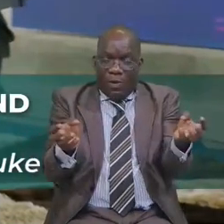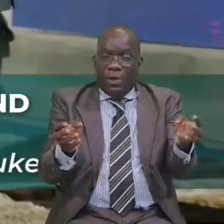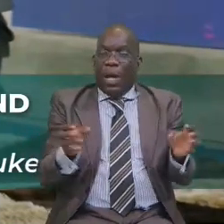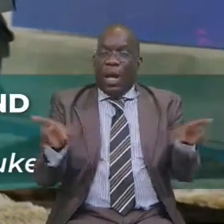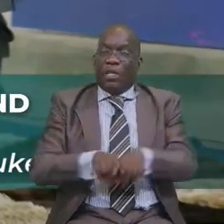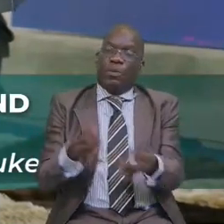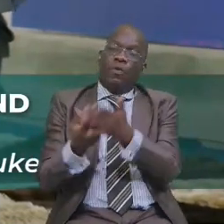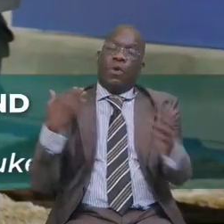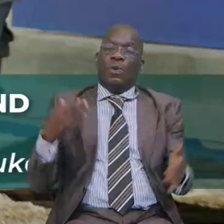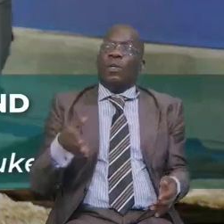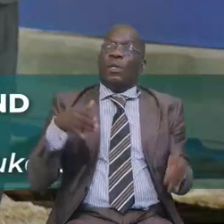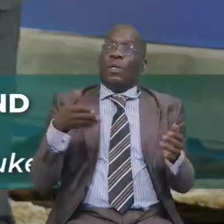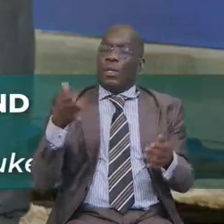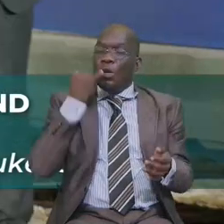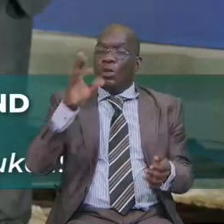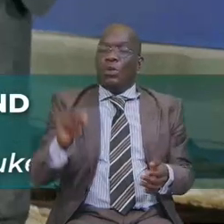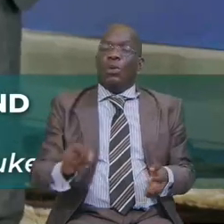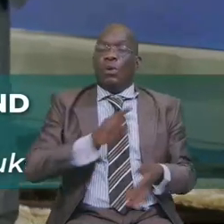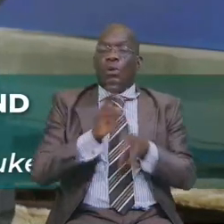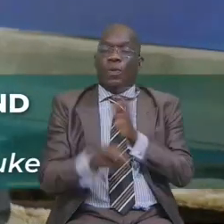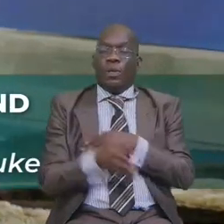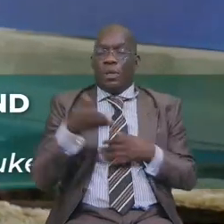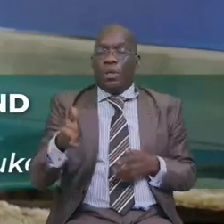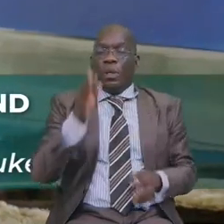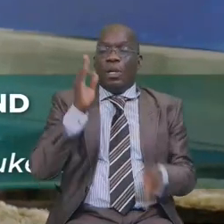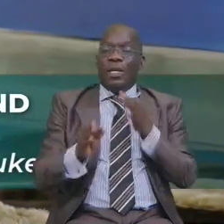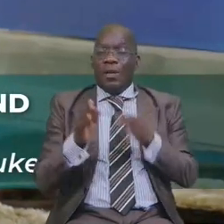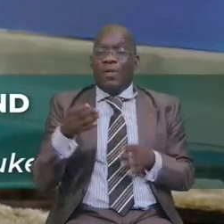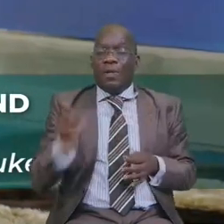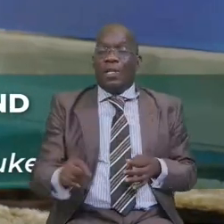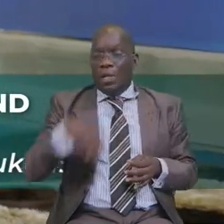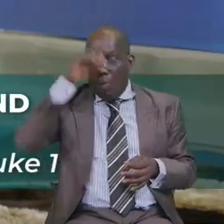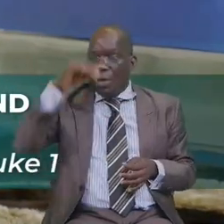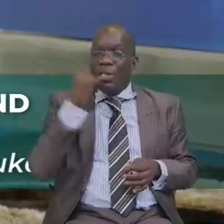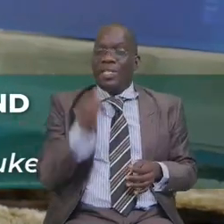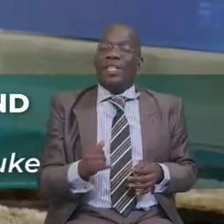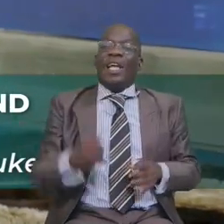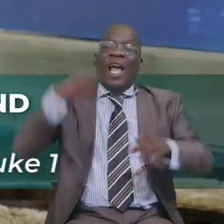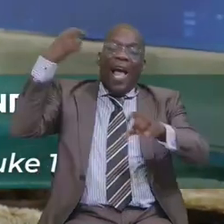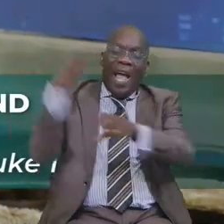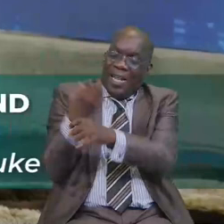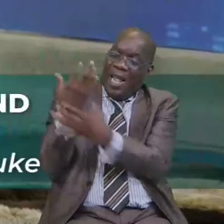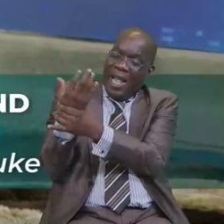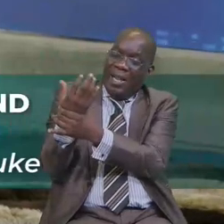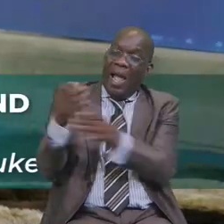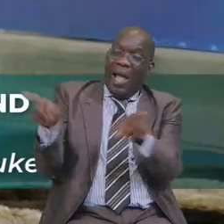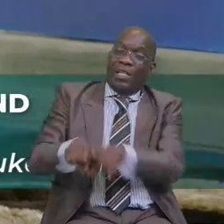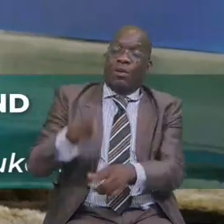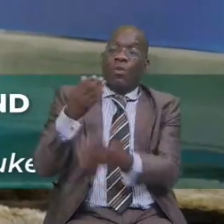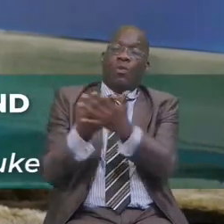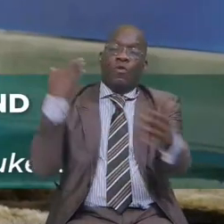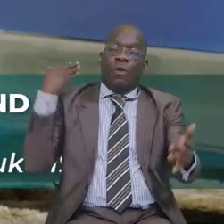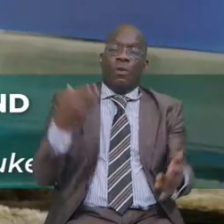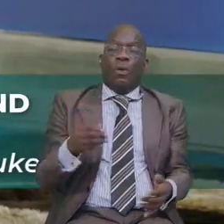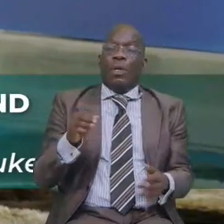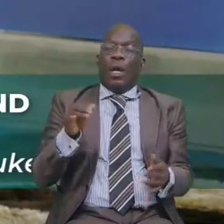pas de repentance là. Si l'homme est si dur, comme il était hier, il n'y a